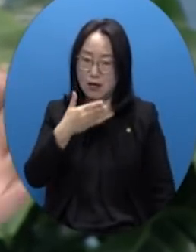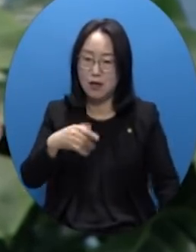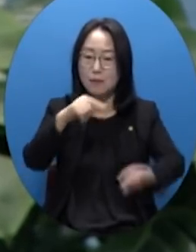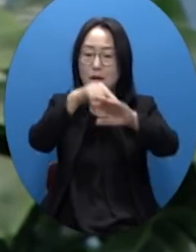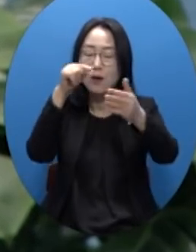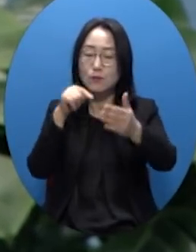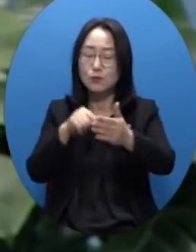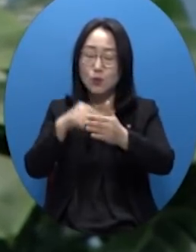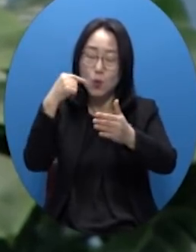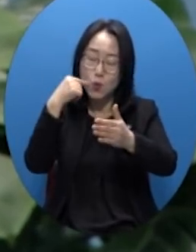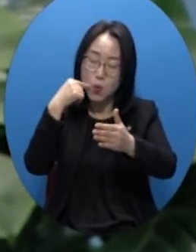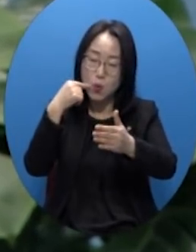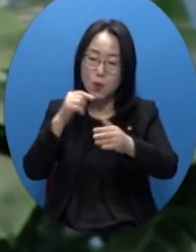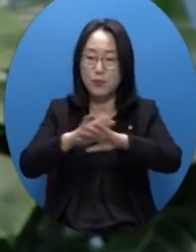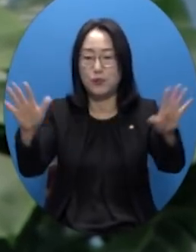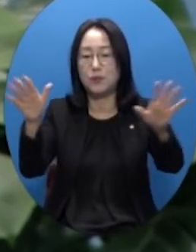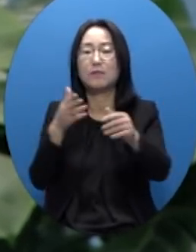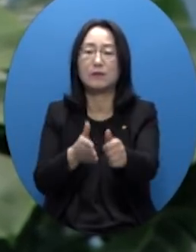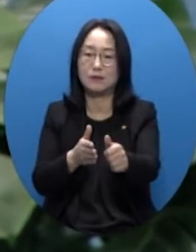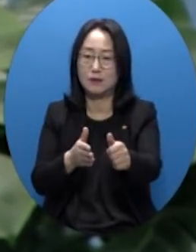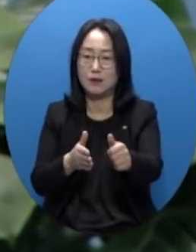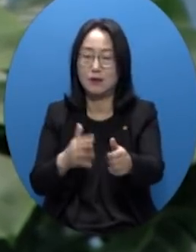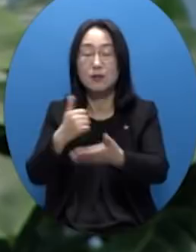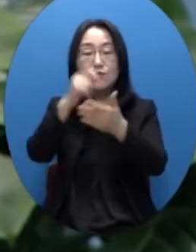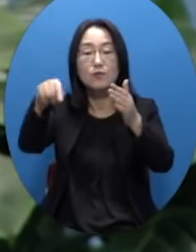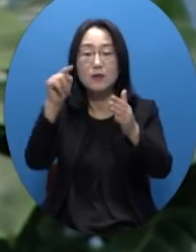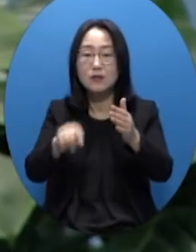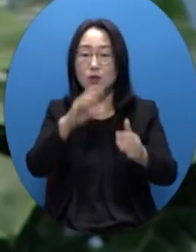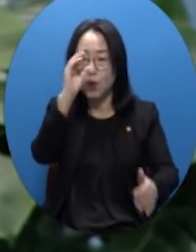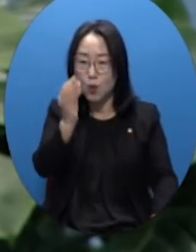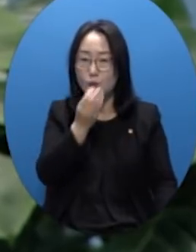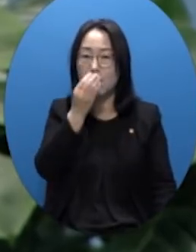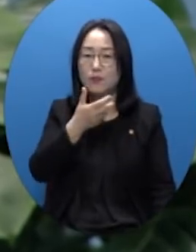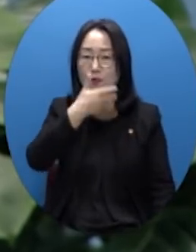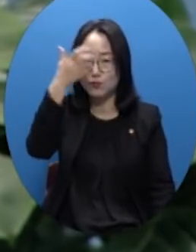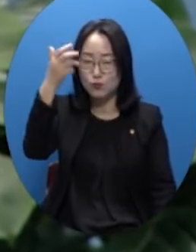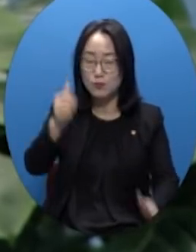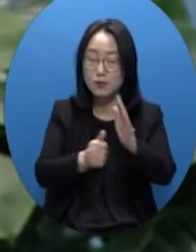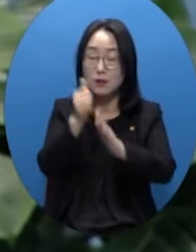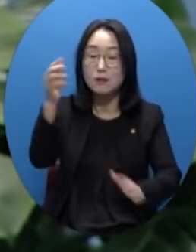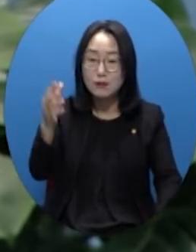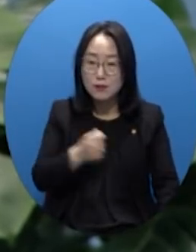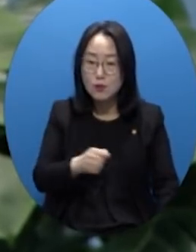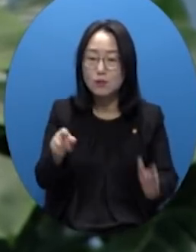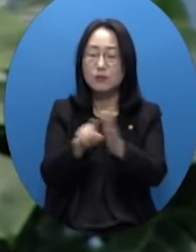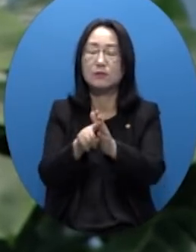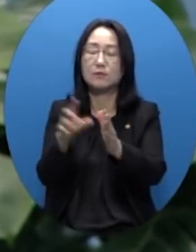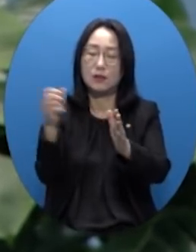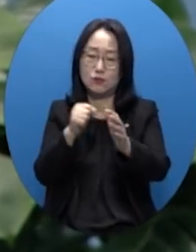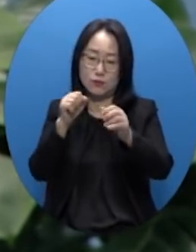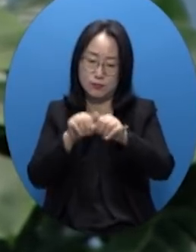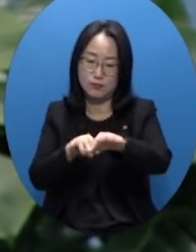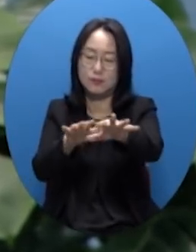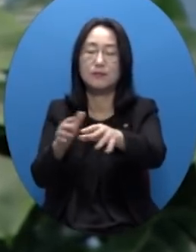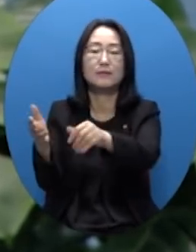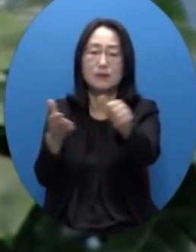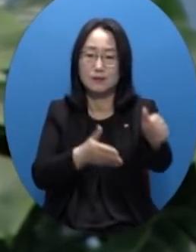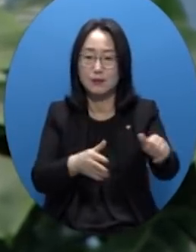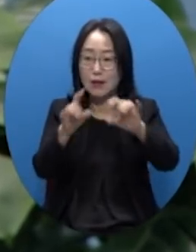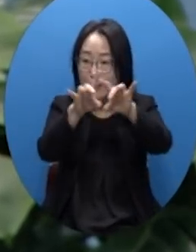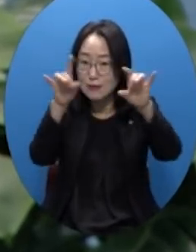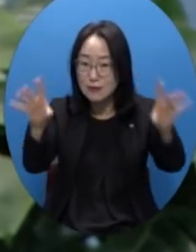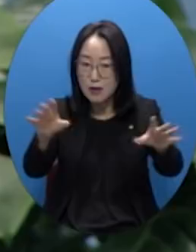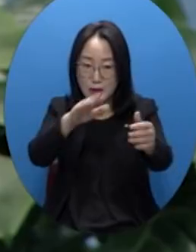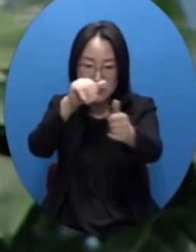동을 제거해야 되는 것입니다 그리고 쥐 말해서 거룩한 꿈과 희망 하고 믿음으로 나아가야 합니다 여러분 각자